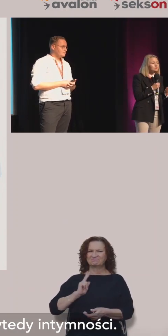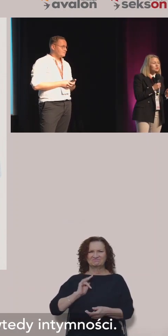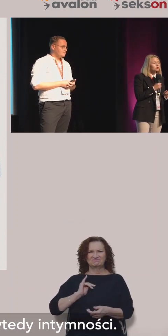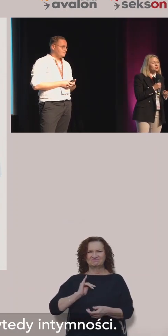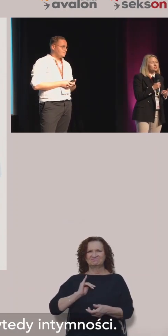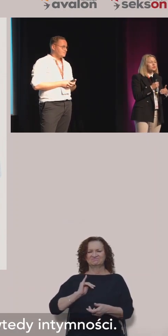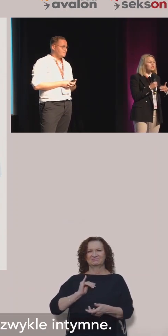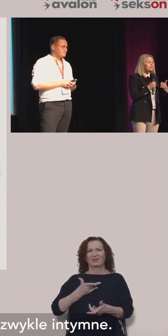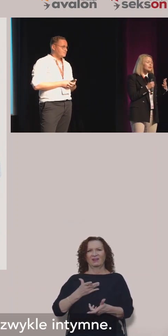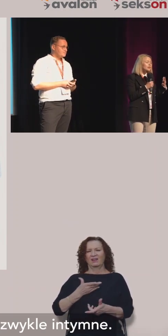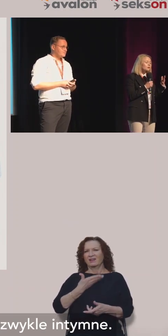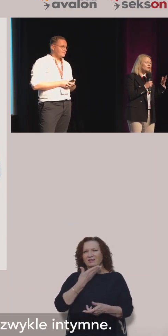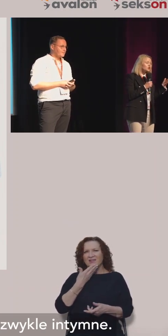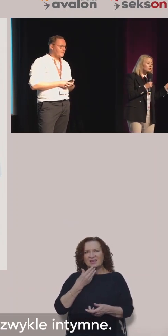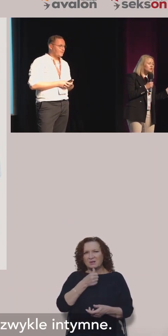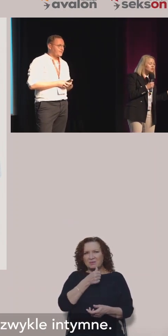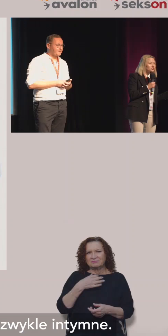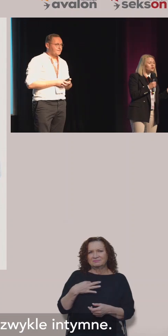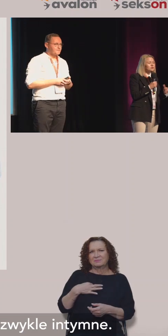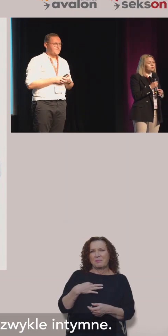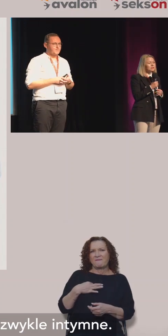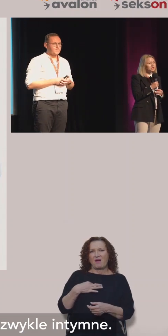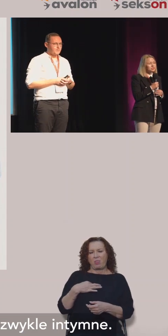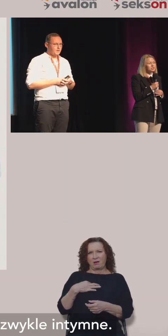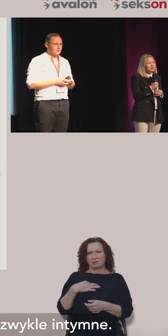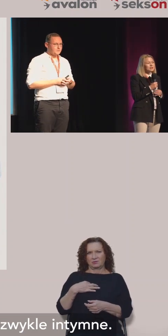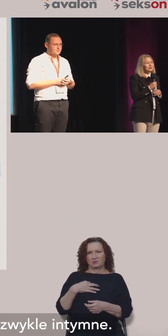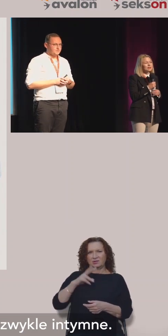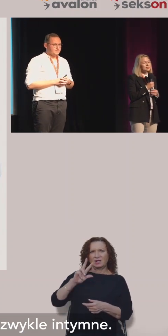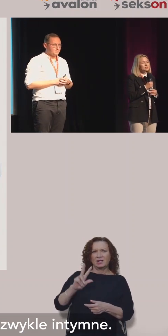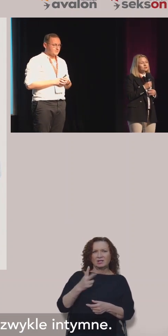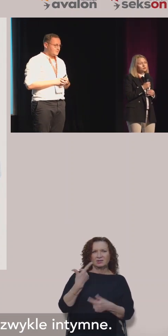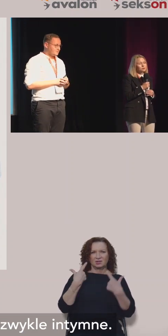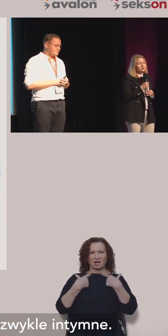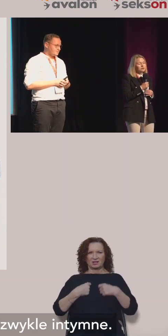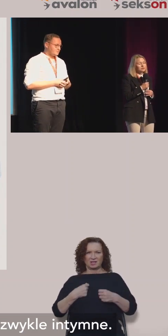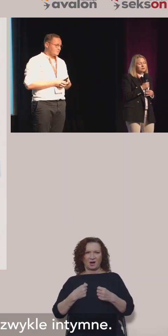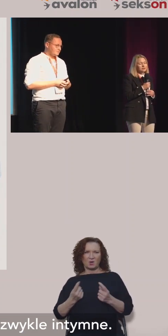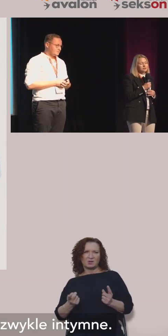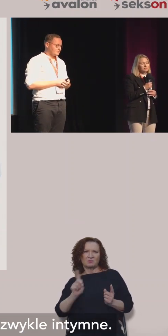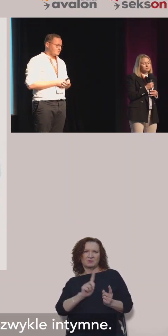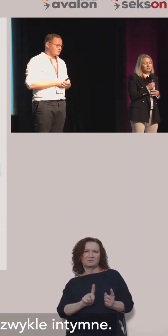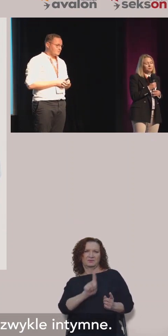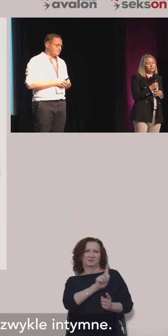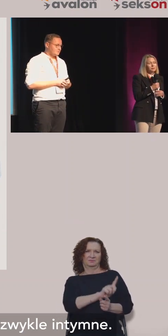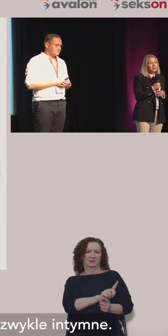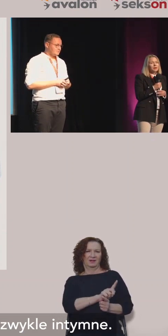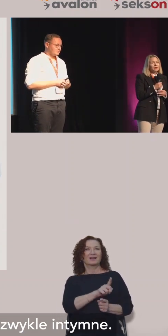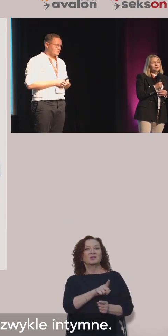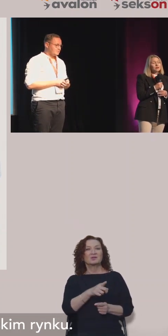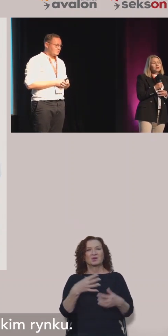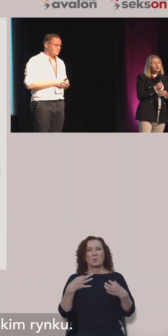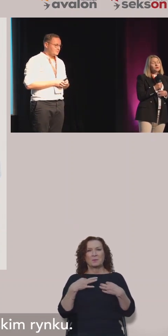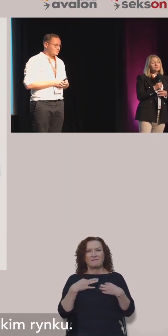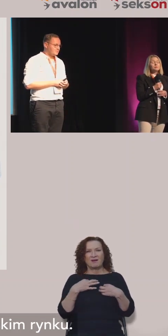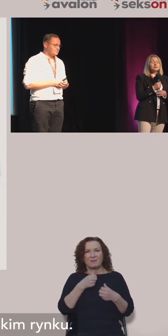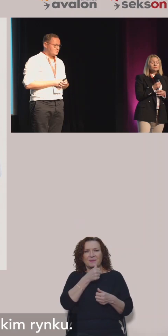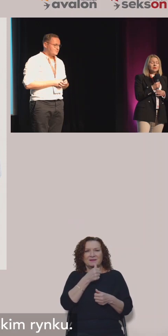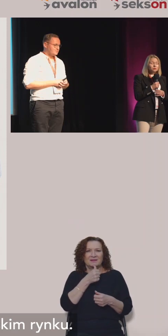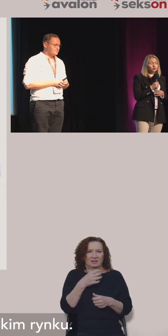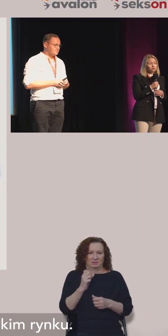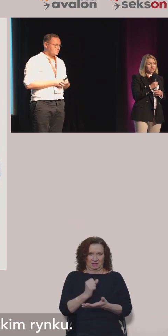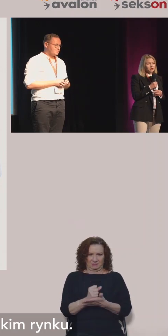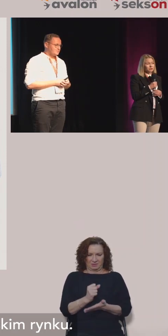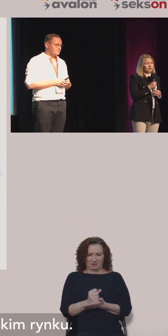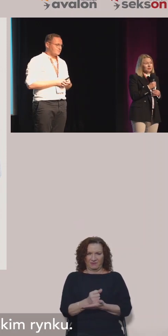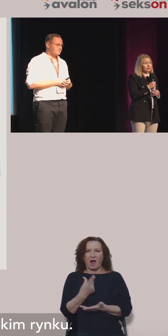wtedy intymności, no jednak pośredniczy osoba trzecia, a to są sprawy niezwykle intymne. Dodatkowo jest bardzo